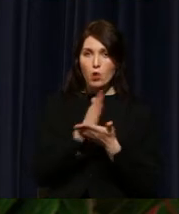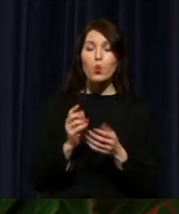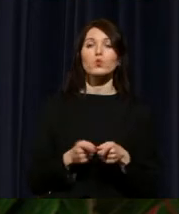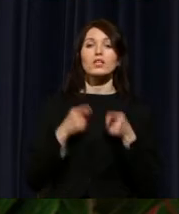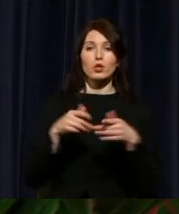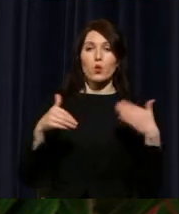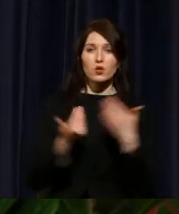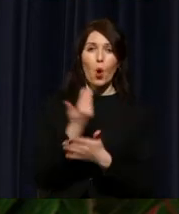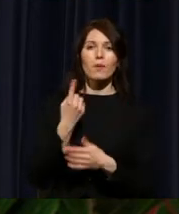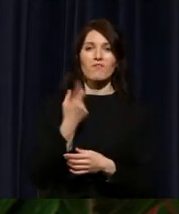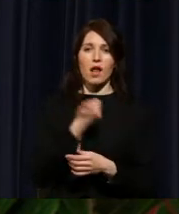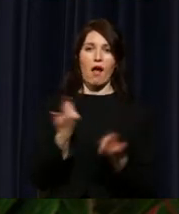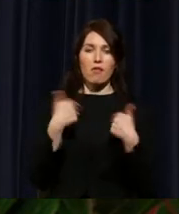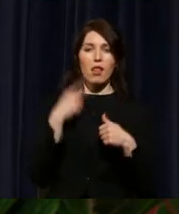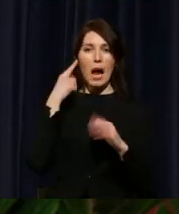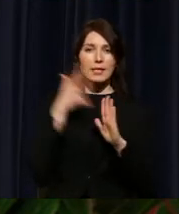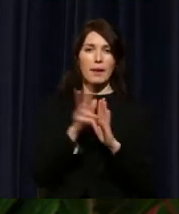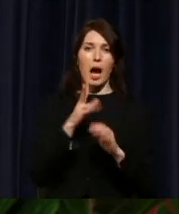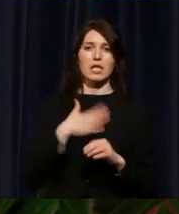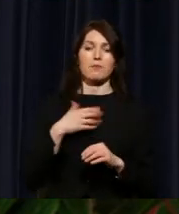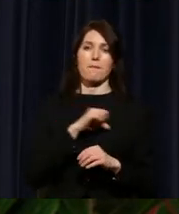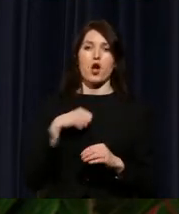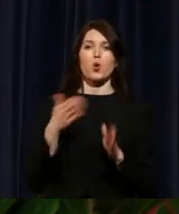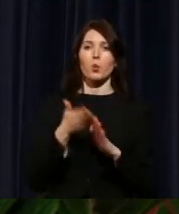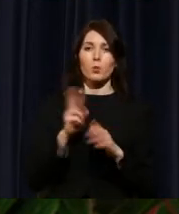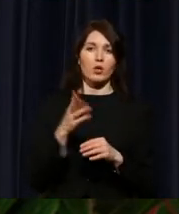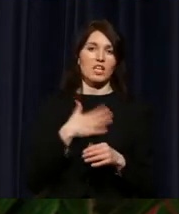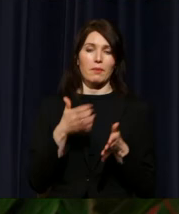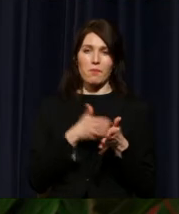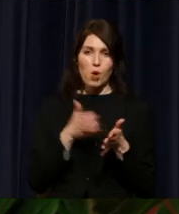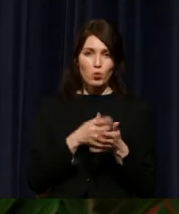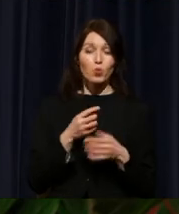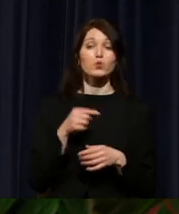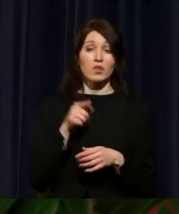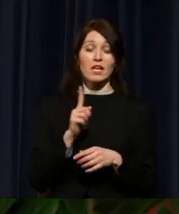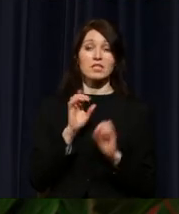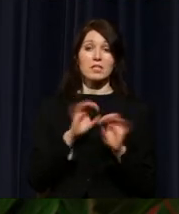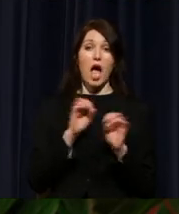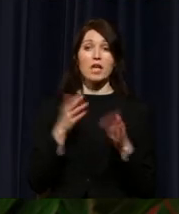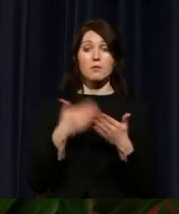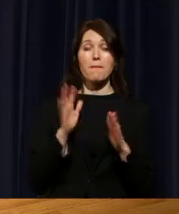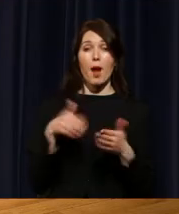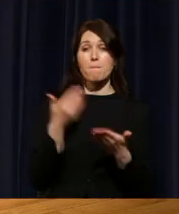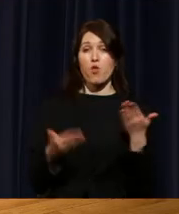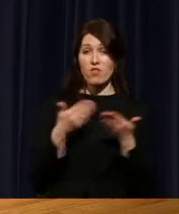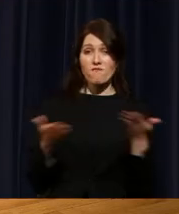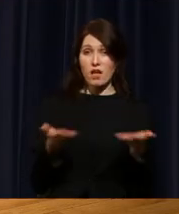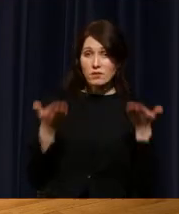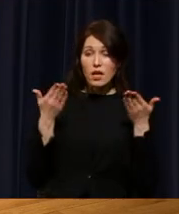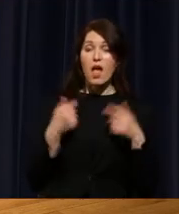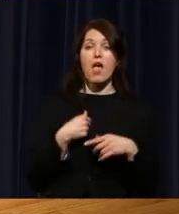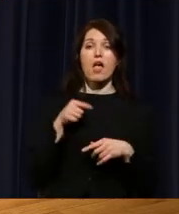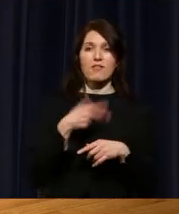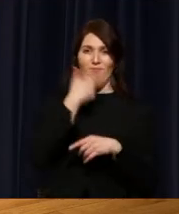saprast par to gadu, kas man ir jāuzlabo, kas man trūkst un tam līdzīgi. Un te ir tas stāsts, pieņemsim, par motivāciju, kad jā, es